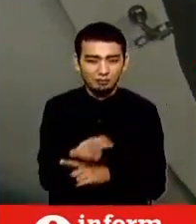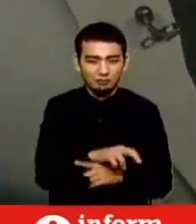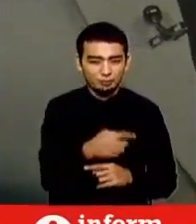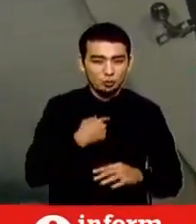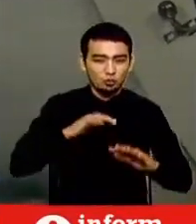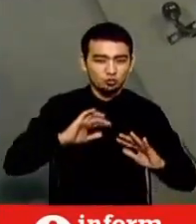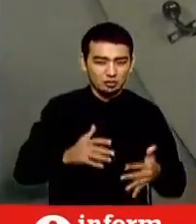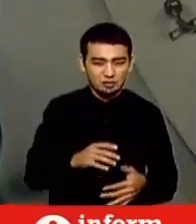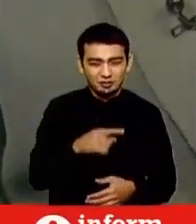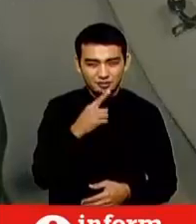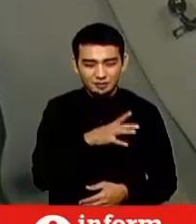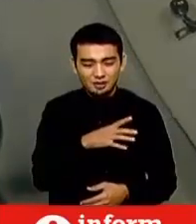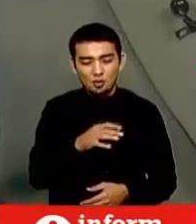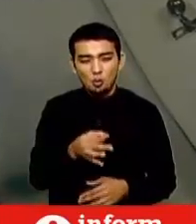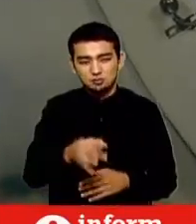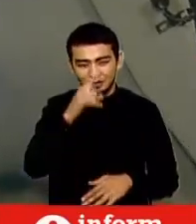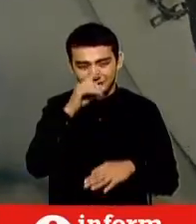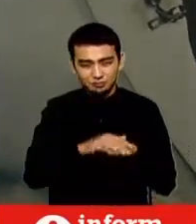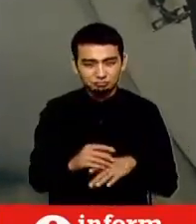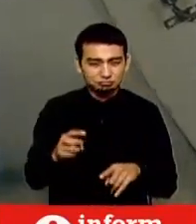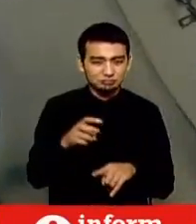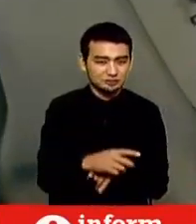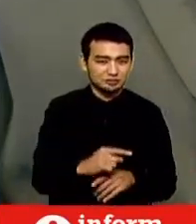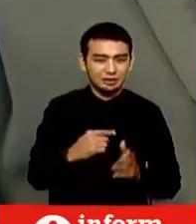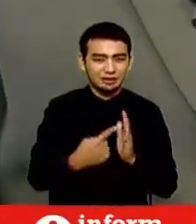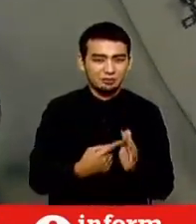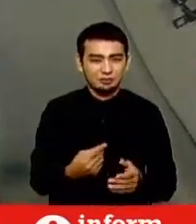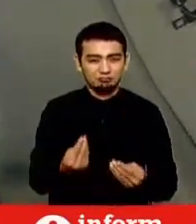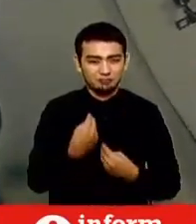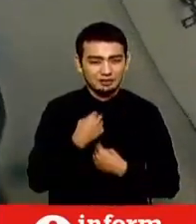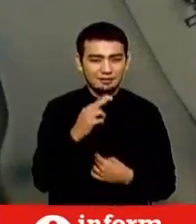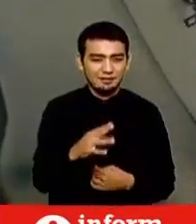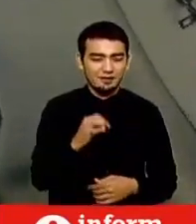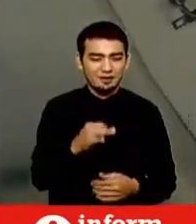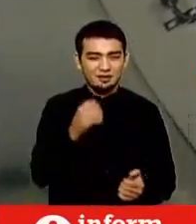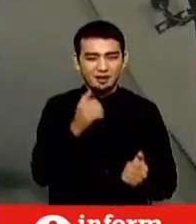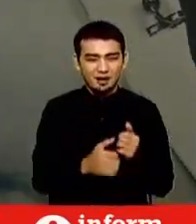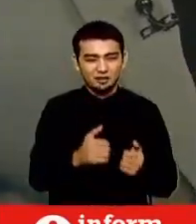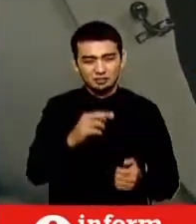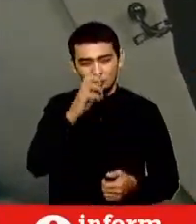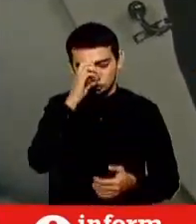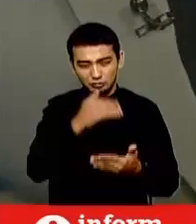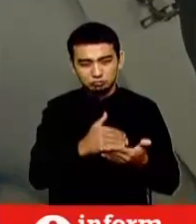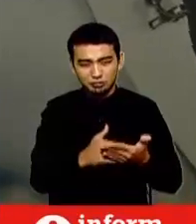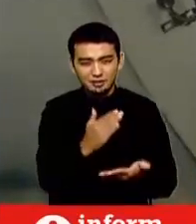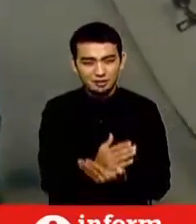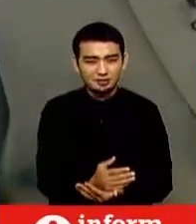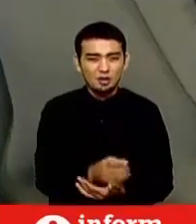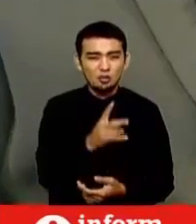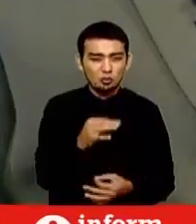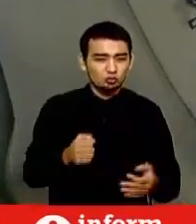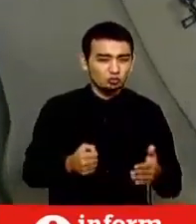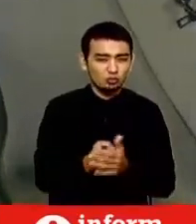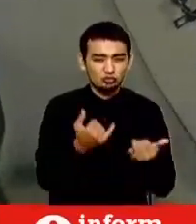облыстық әкімдік алдына келіп баспана беруді талап етті. Айтуларынша мемлекеттен жыл сайын түрлі бағдарлама іске асырылады, бірақ әлі күнге